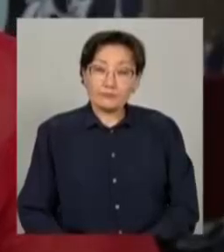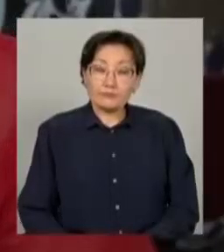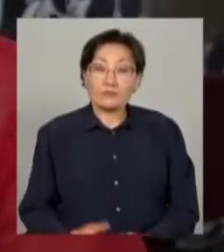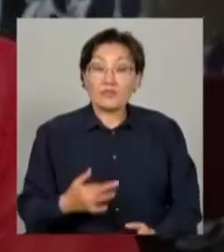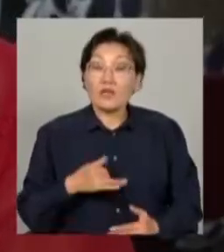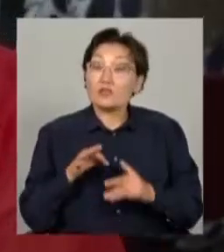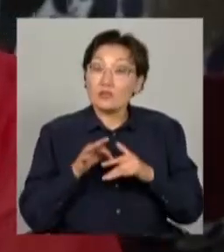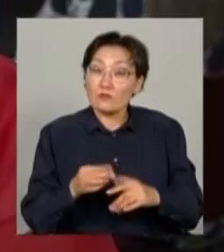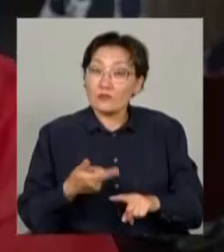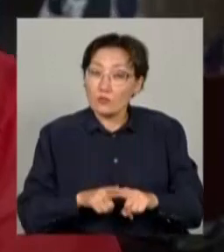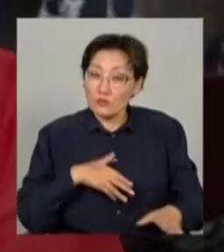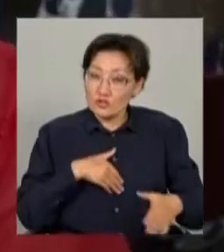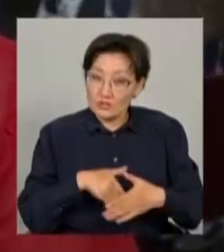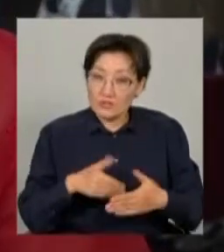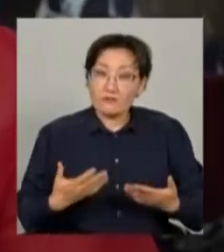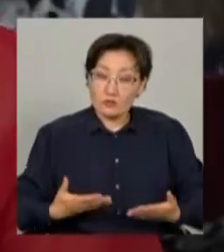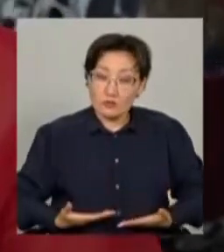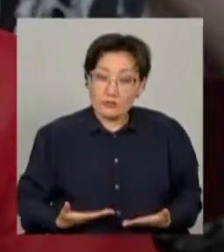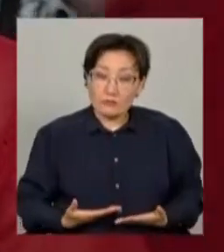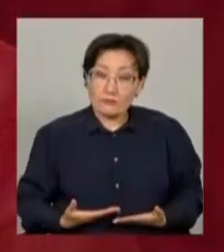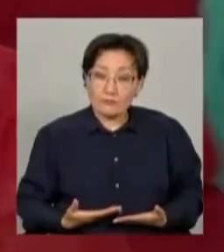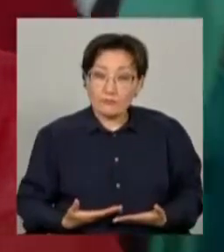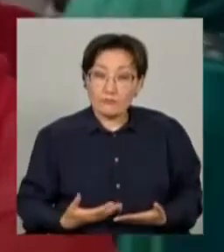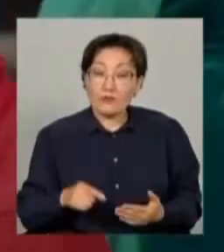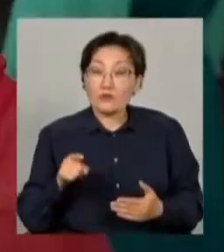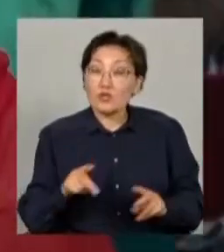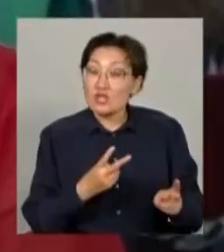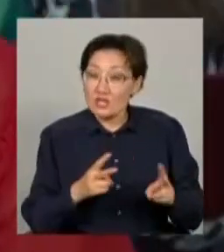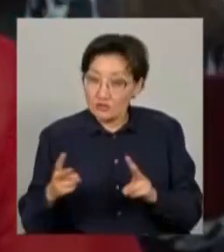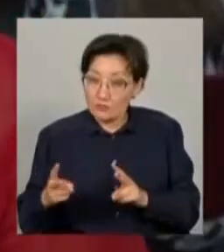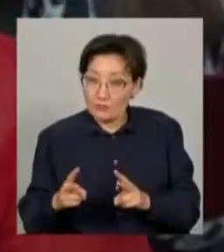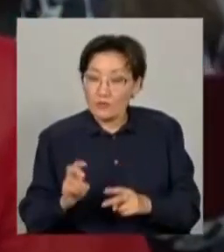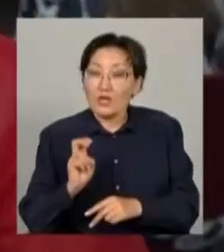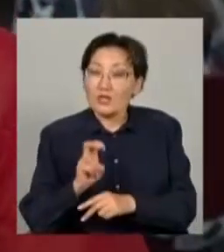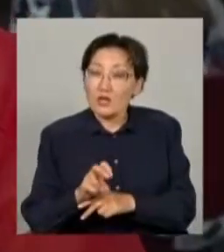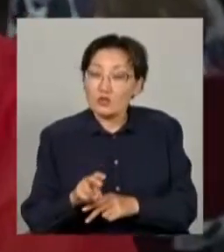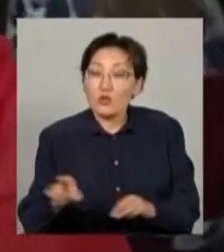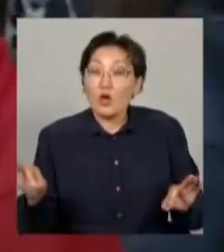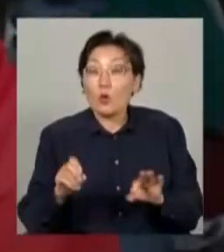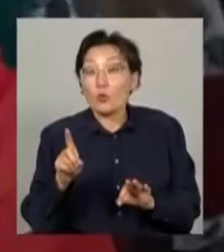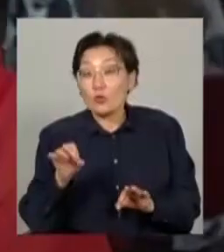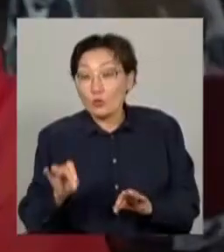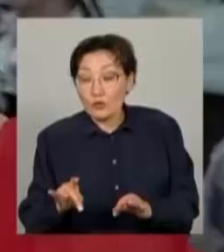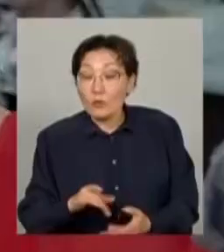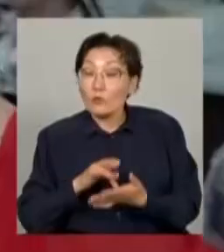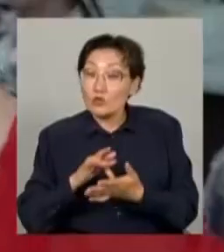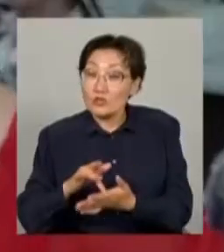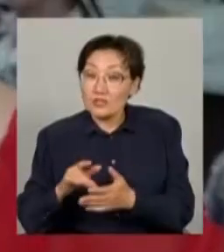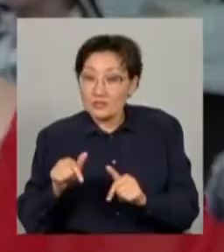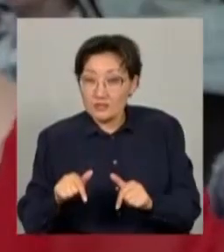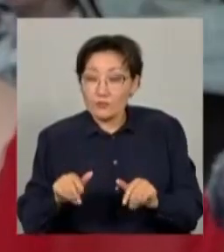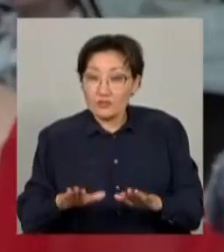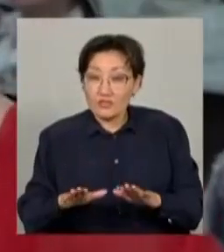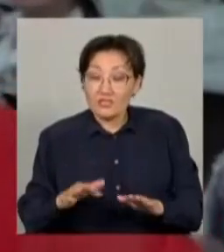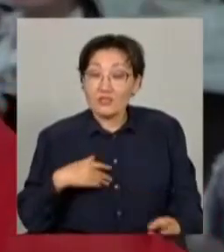Я веду очень активную жизнь. Танцую, хожу на хор, путешествую. Здесь я в